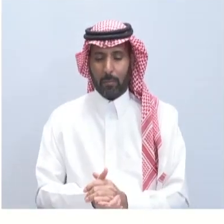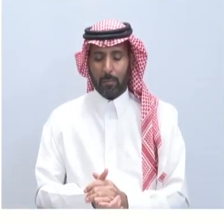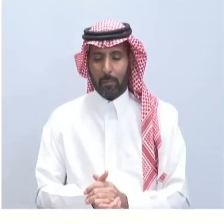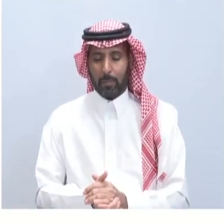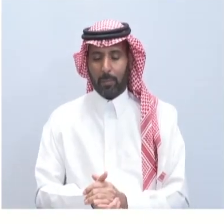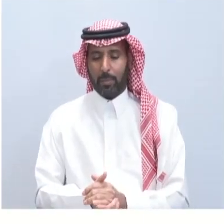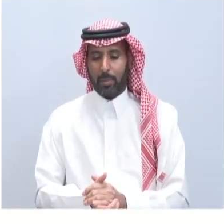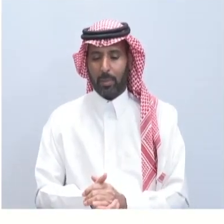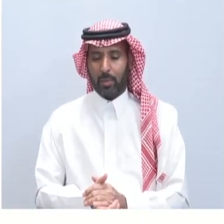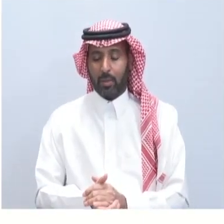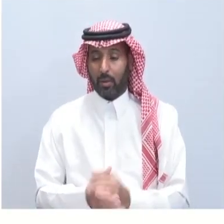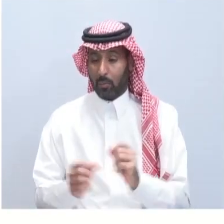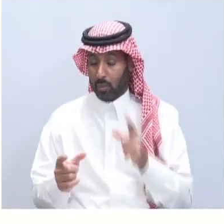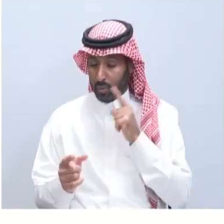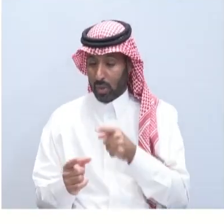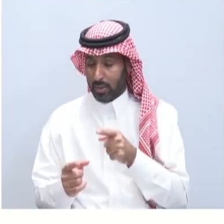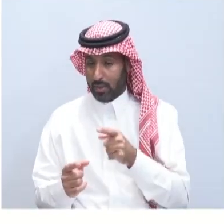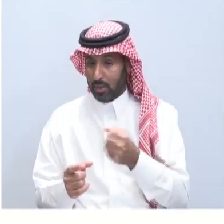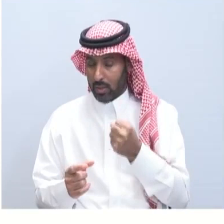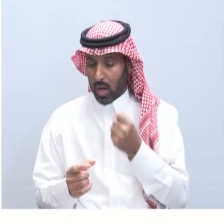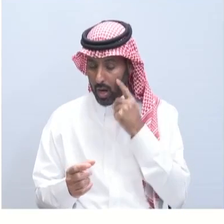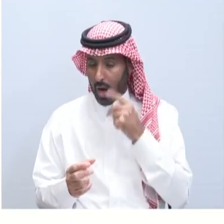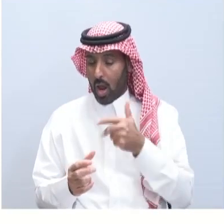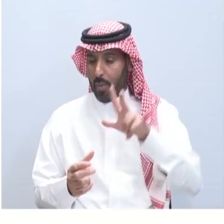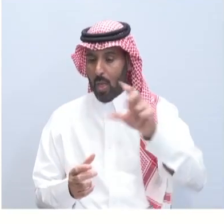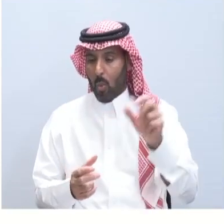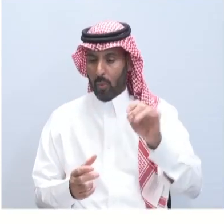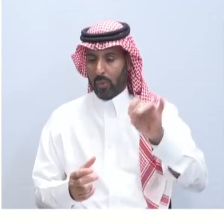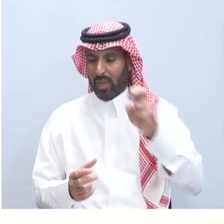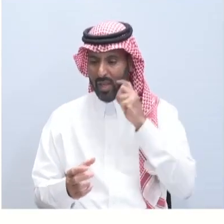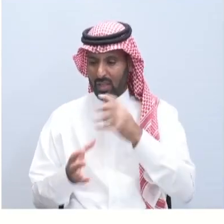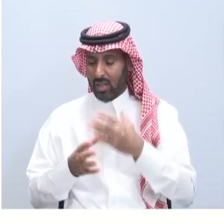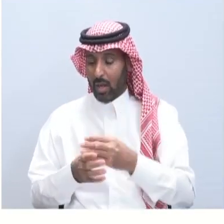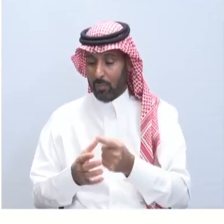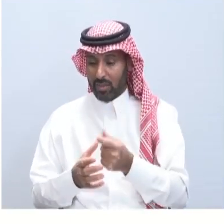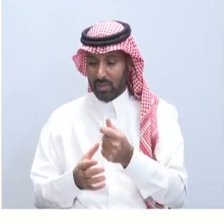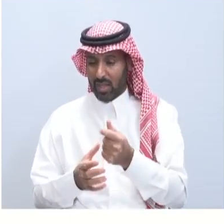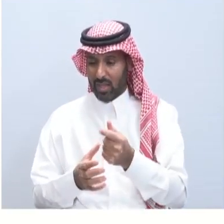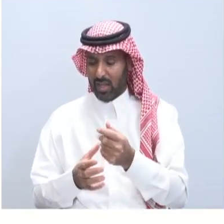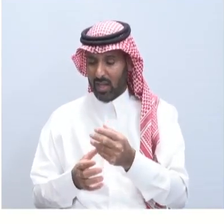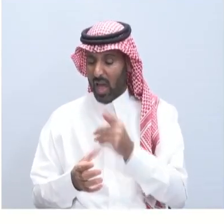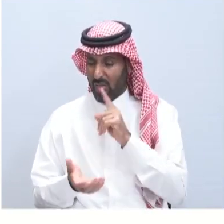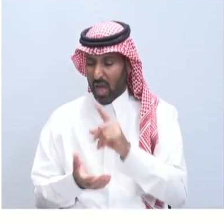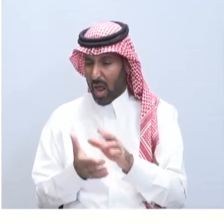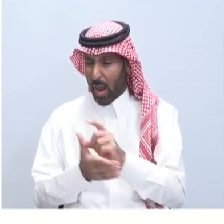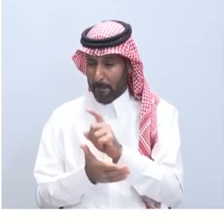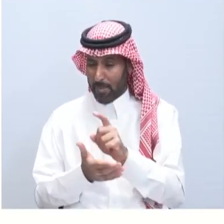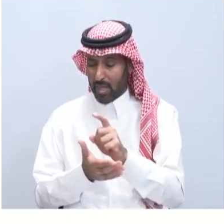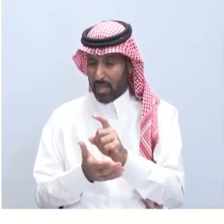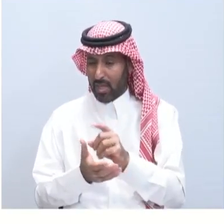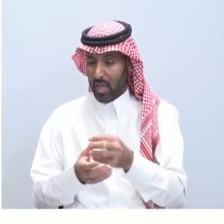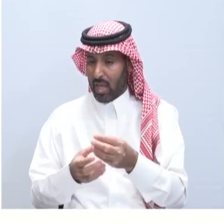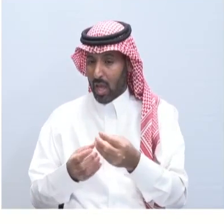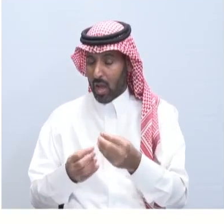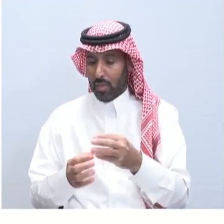كبيره كما تعد الطاقه النوويه من المصادر التي تقل فيها الاثار البيئيه سواء